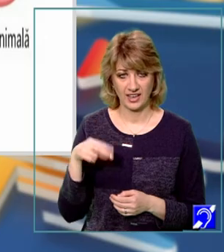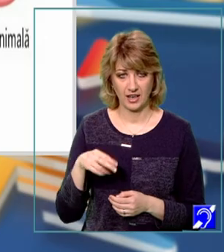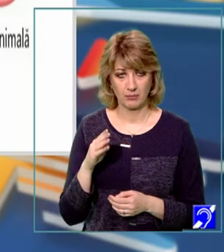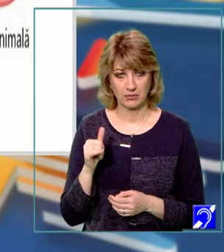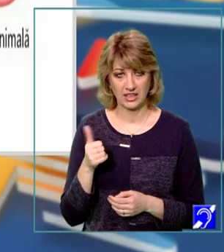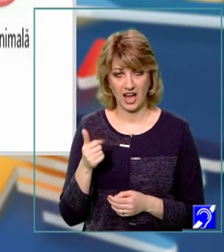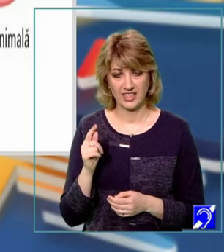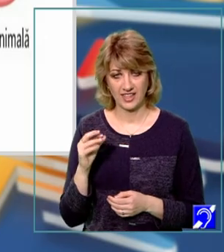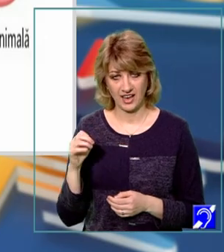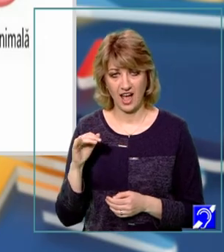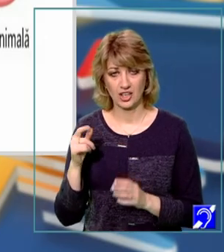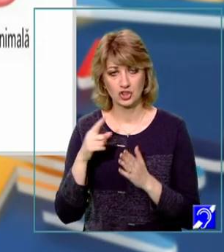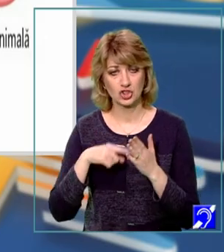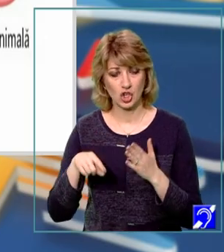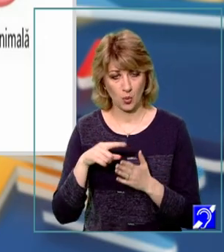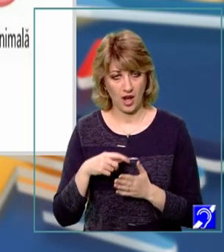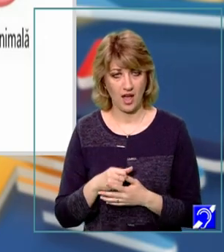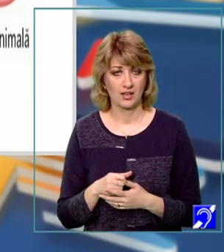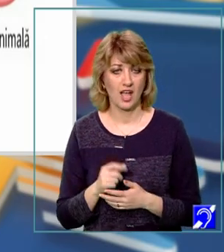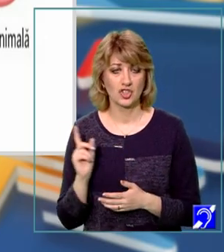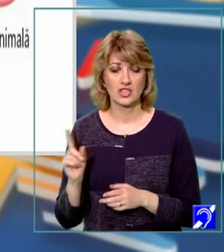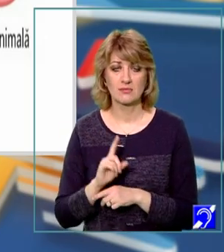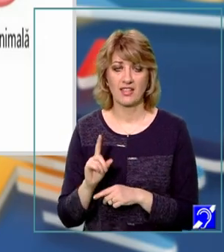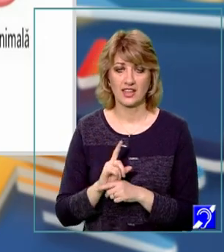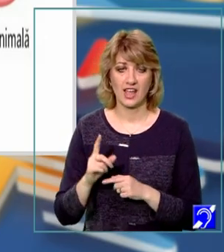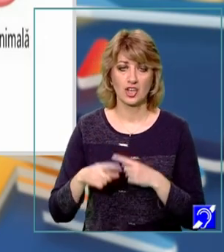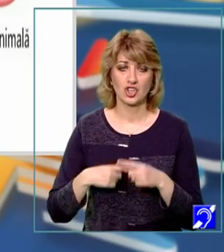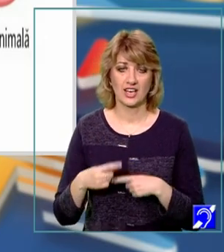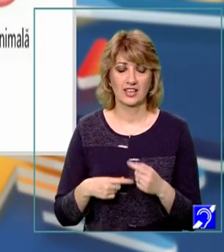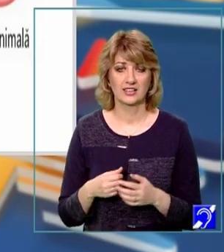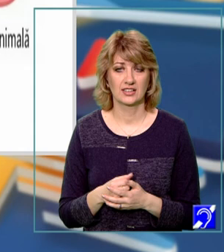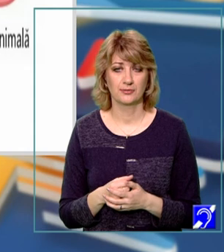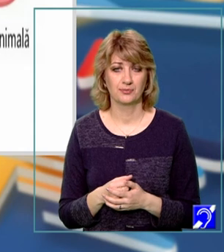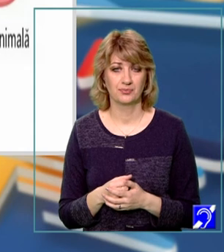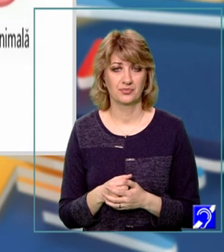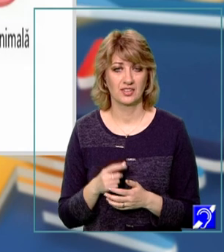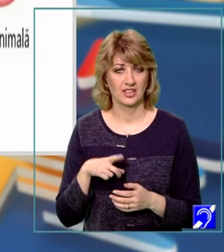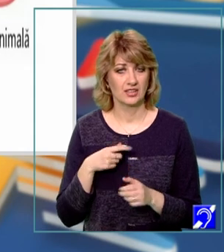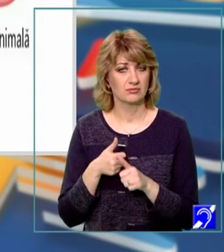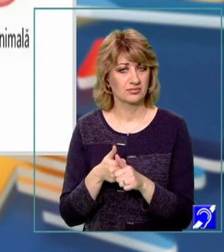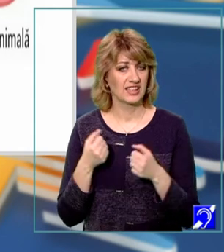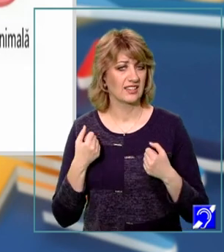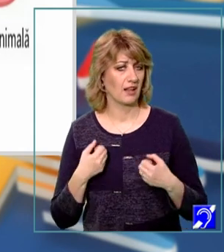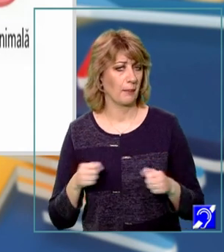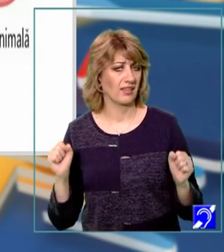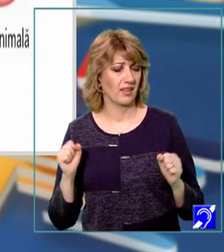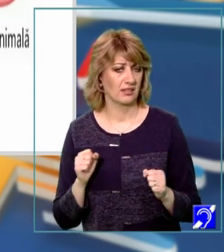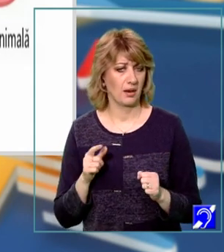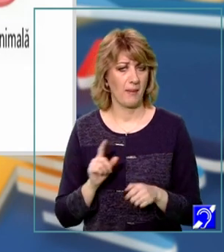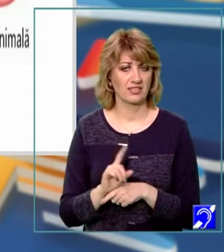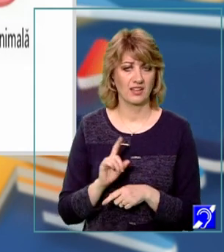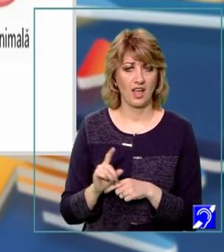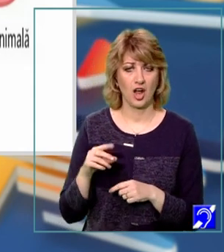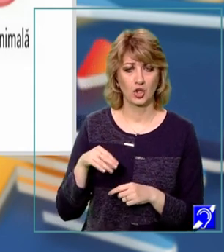bicatenară, circulară, iar acest material genetic se replică independent de materialul nuclear.